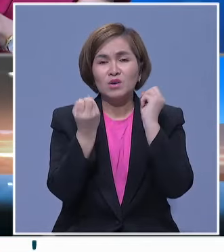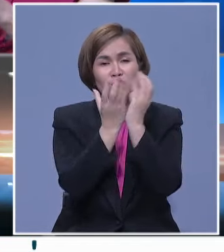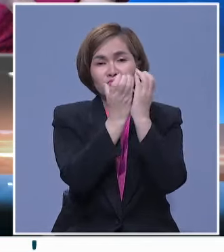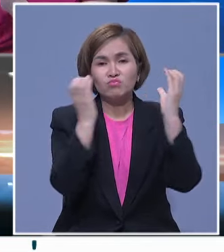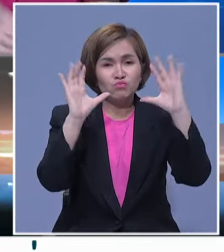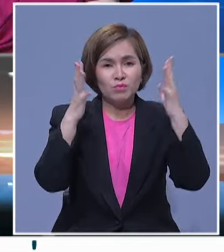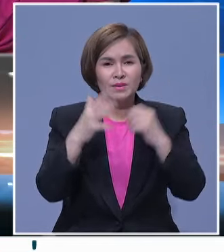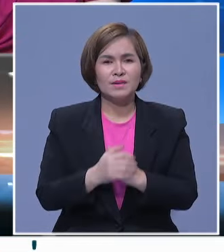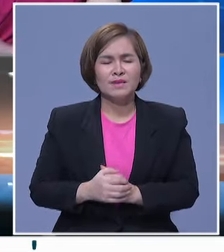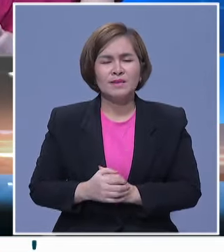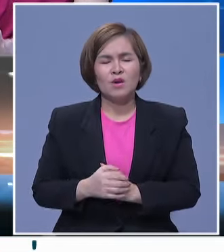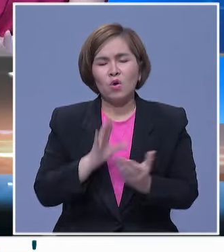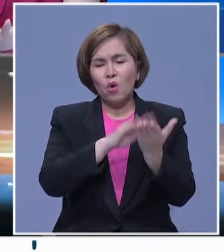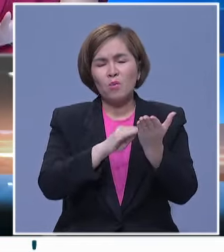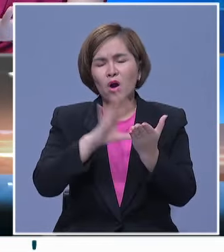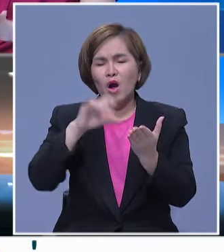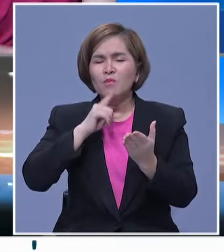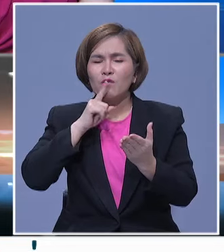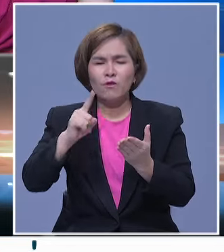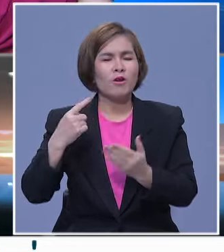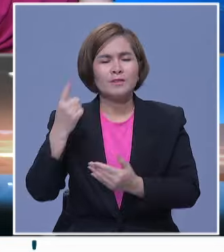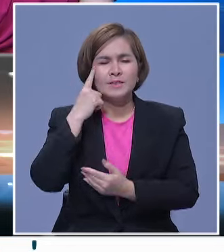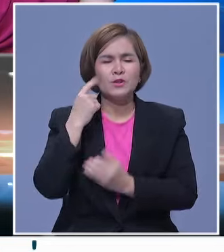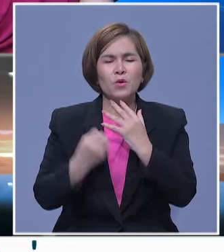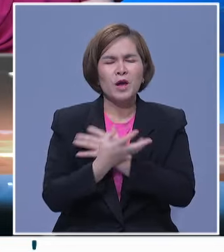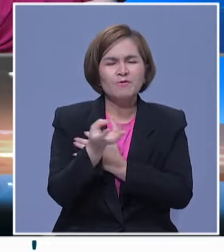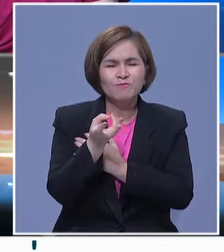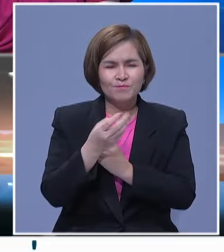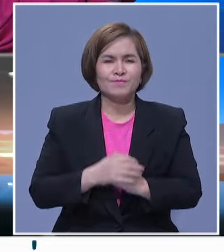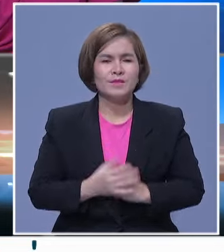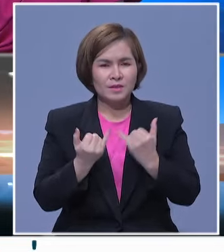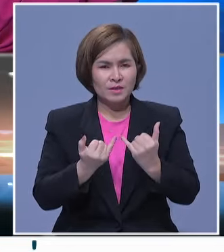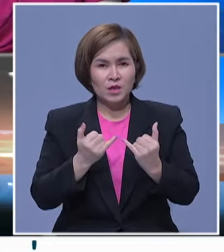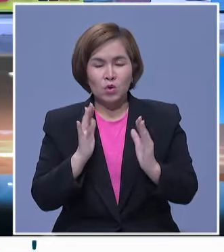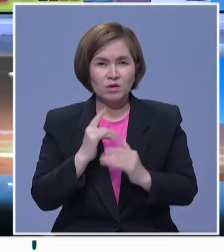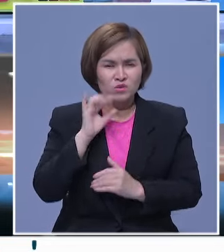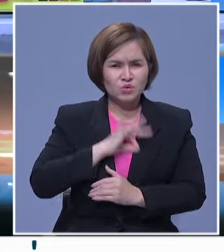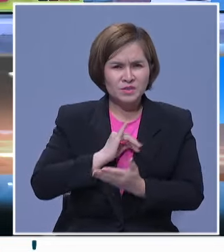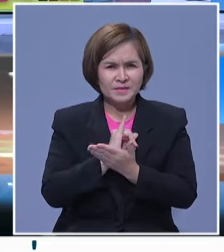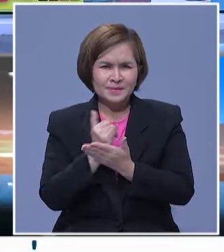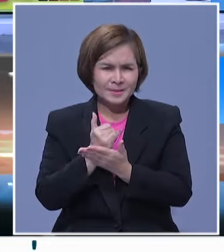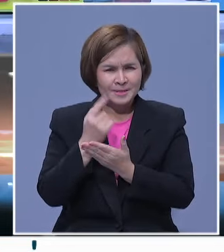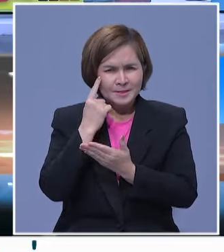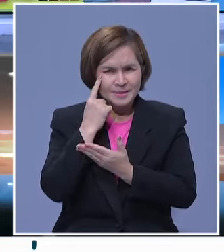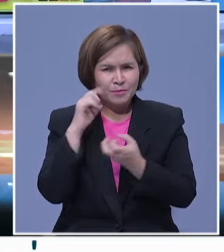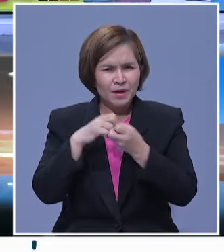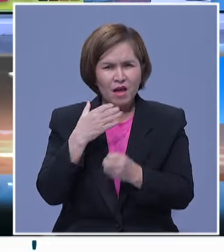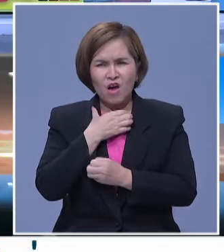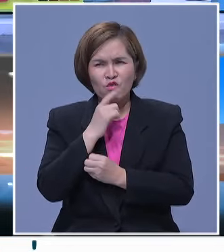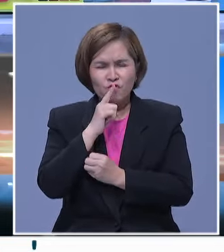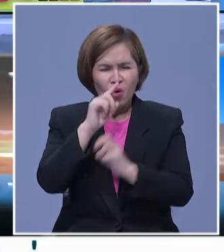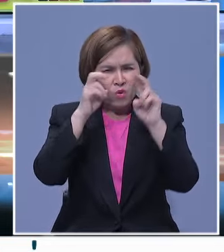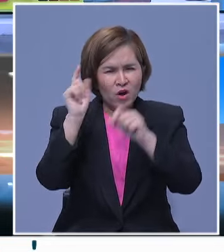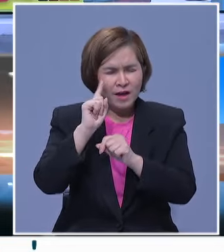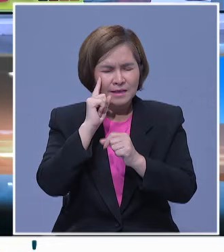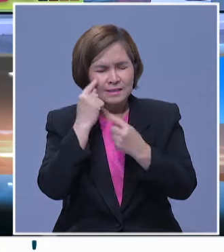ก็มีโอกาสน้อยที่จะถูกร้องเรียนนะคะแต่ขณะเดียวกันเชื่อว่าแต่ละคนตอนนี้หวาดผวากันเหมือนกันว่าจะถูกร้องอะไรหรือไ